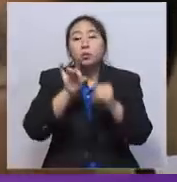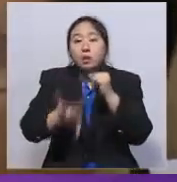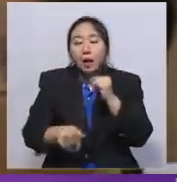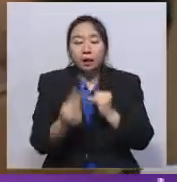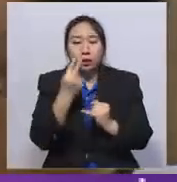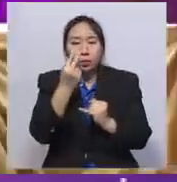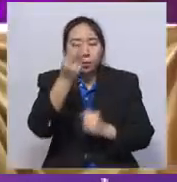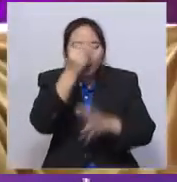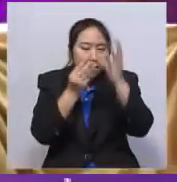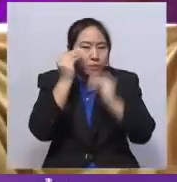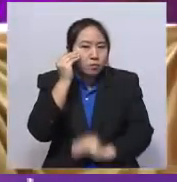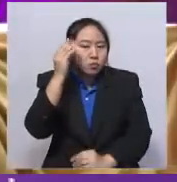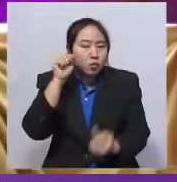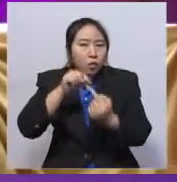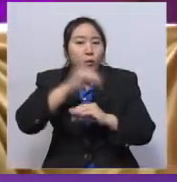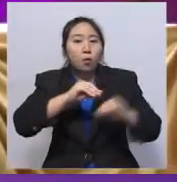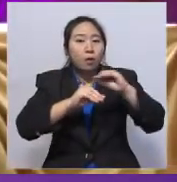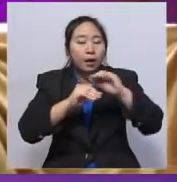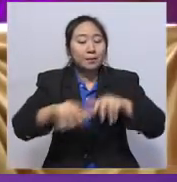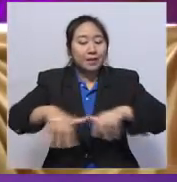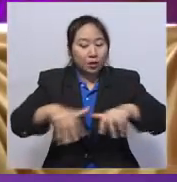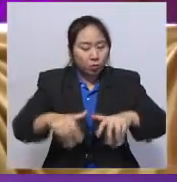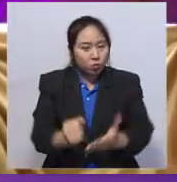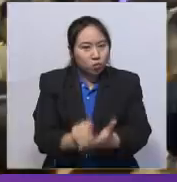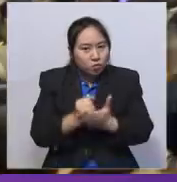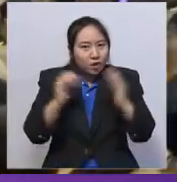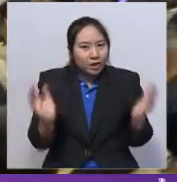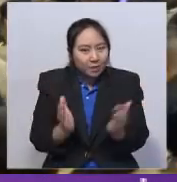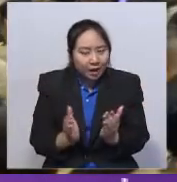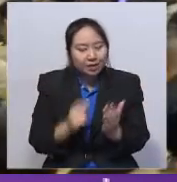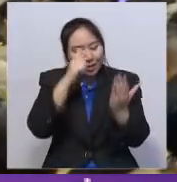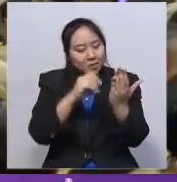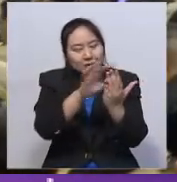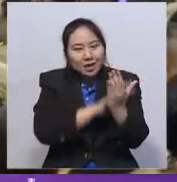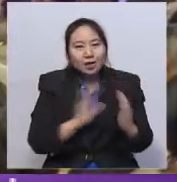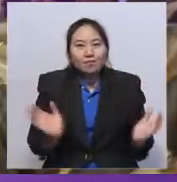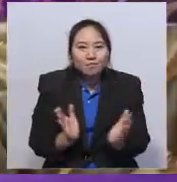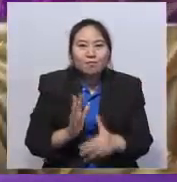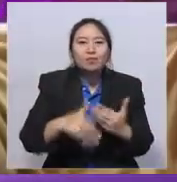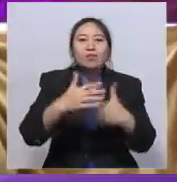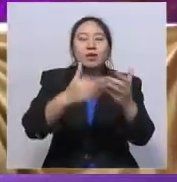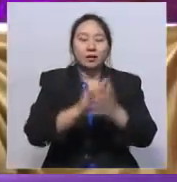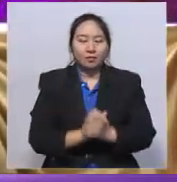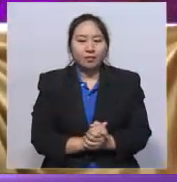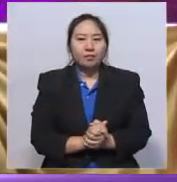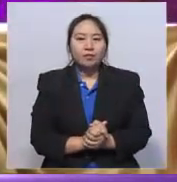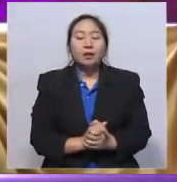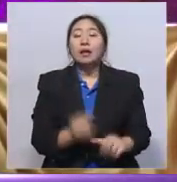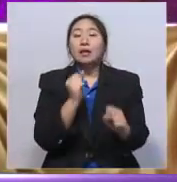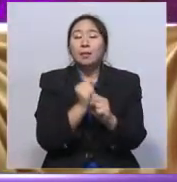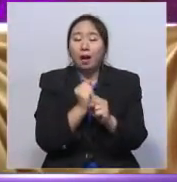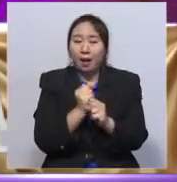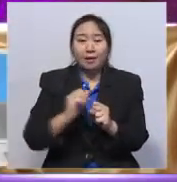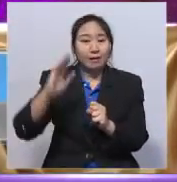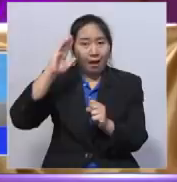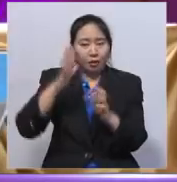แนวทางโครงการให้ประชาชนเป็นกำลังสำคัญร่วมขับเคลื่อนประเทศ งานด้านความมั่นคงนั้นเ